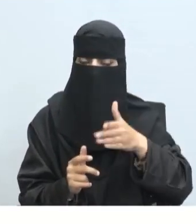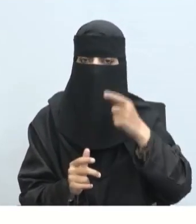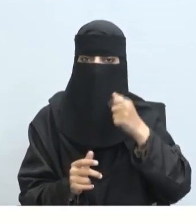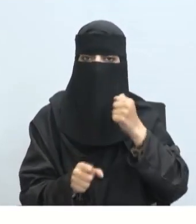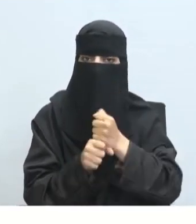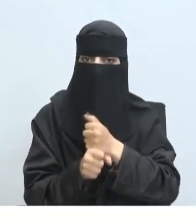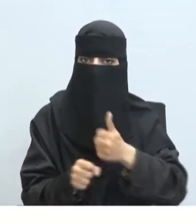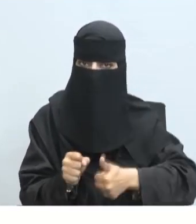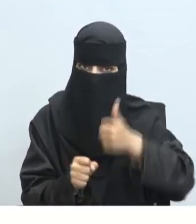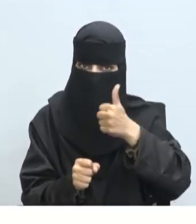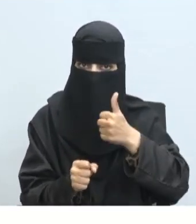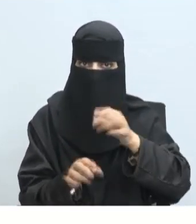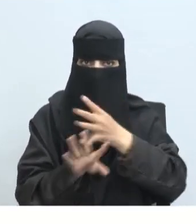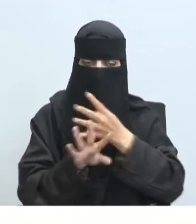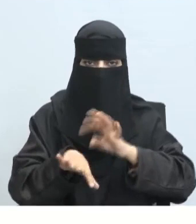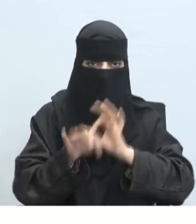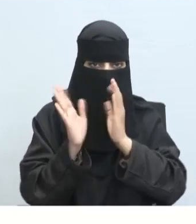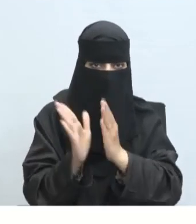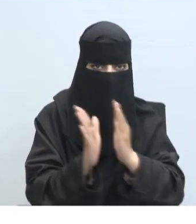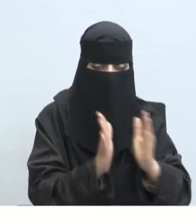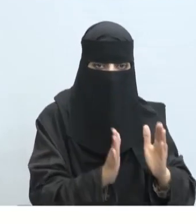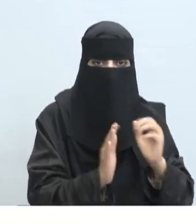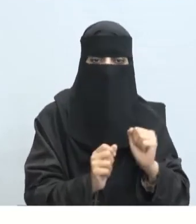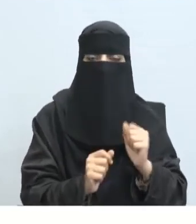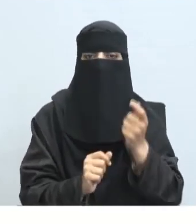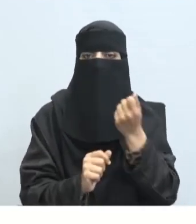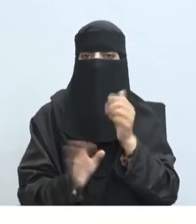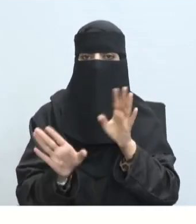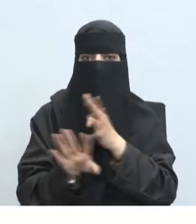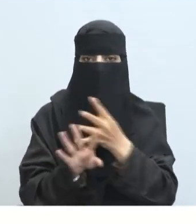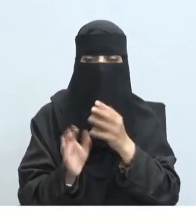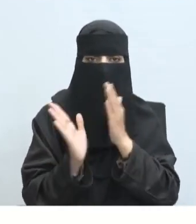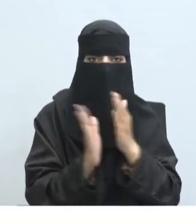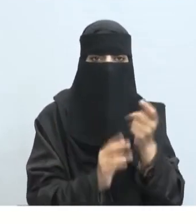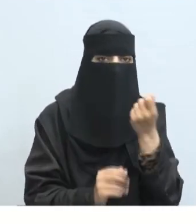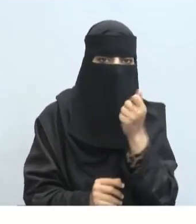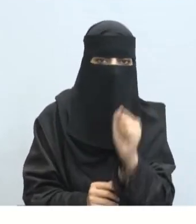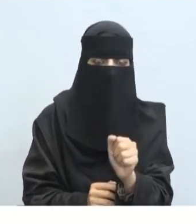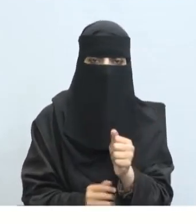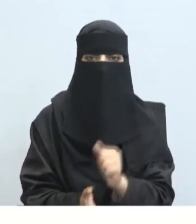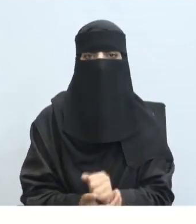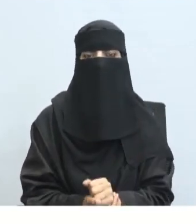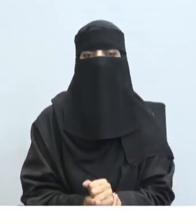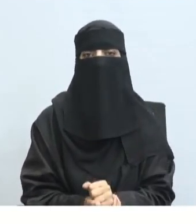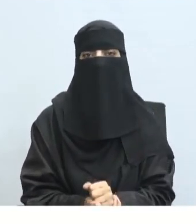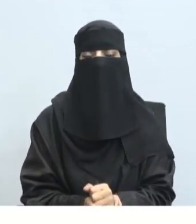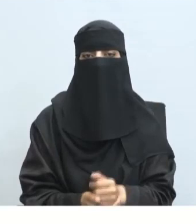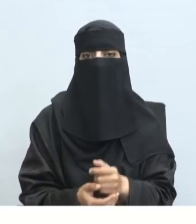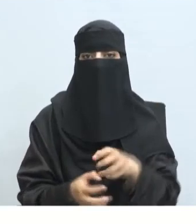تنفيذه او من حيث الجدوى الزمنيه والجدوى الماليه كذلك ذكرنا